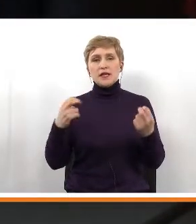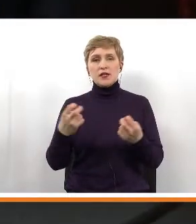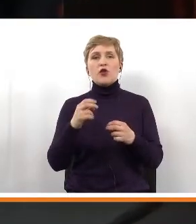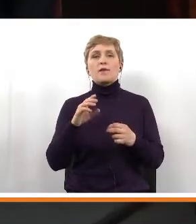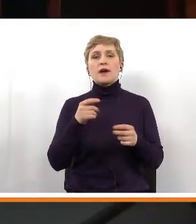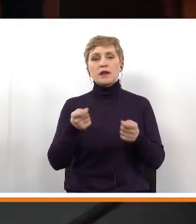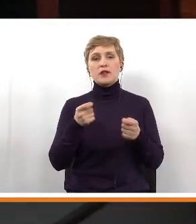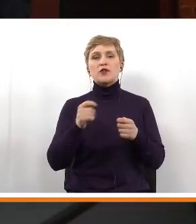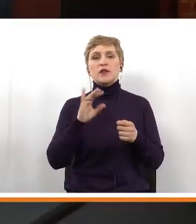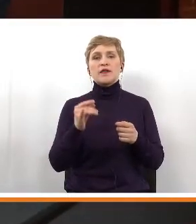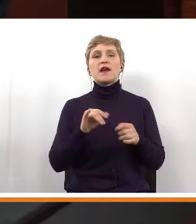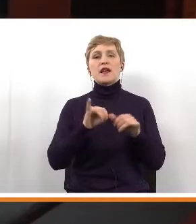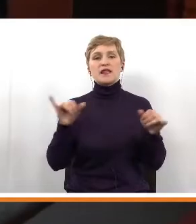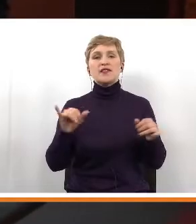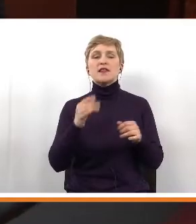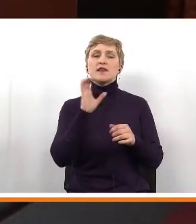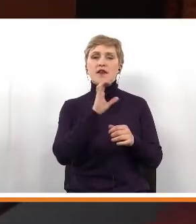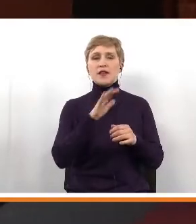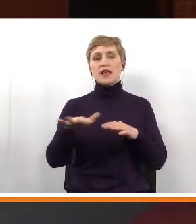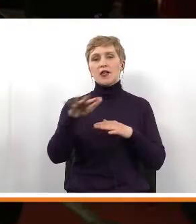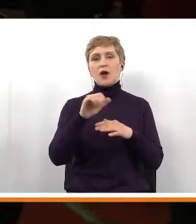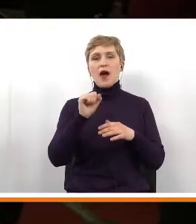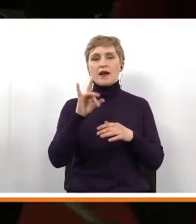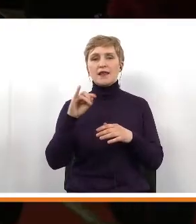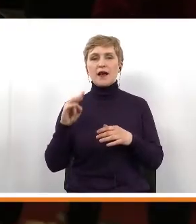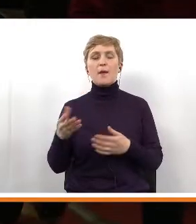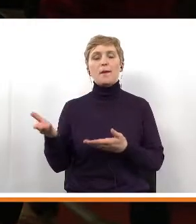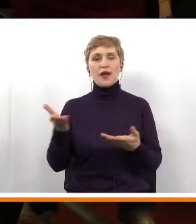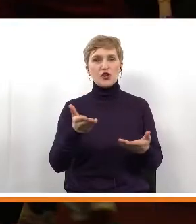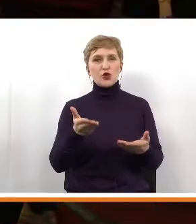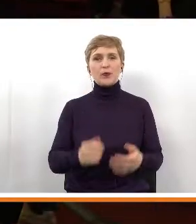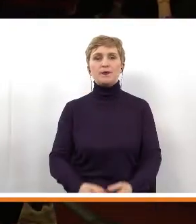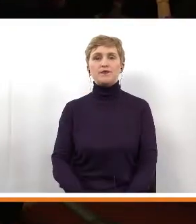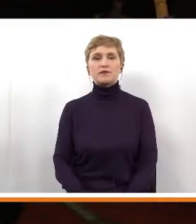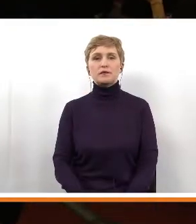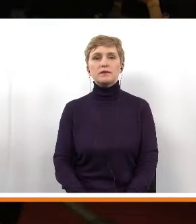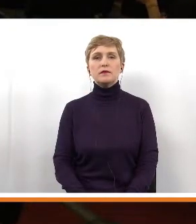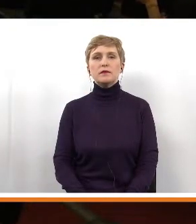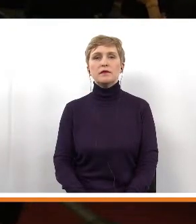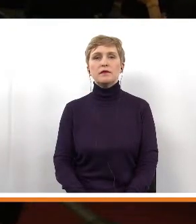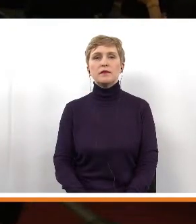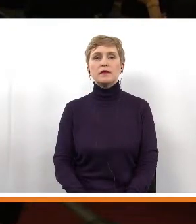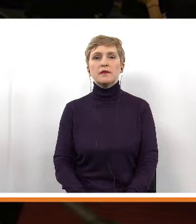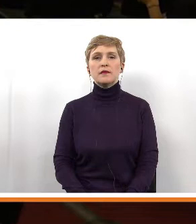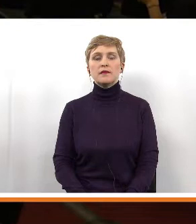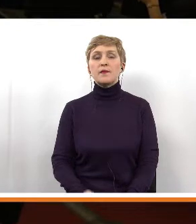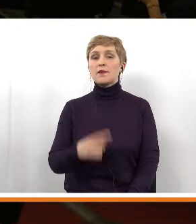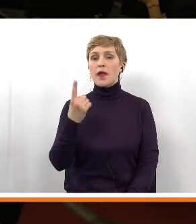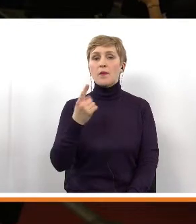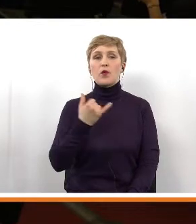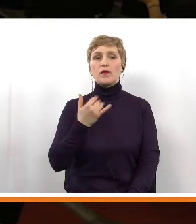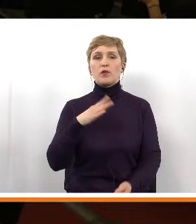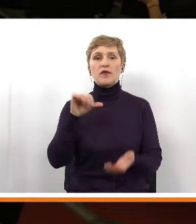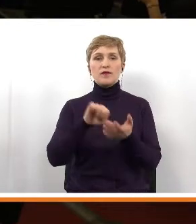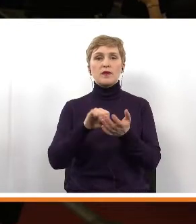северных территорий и Арктики». Прошу вас, проходите. И первым у нас будет